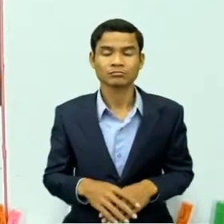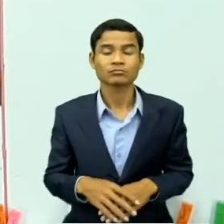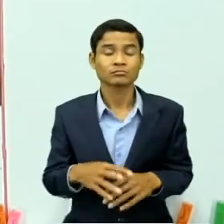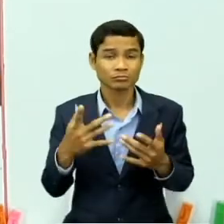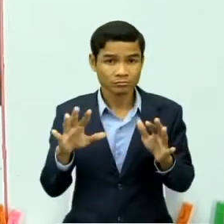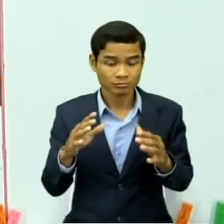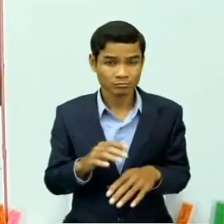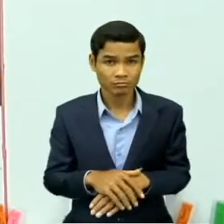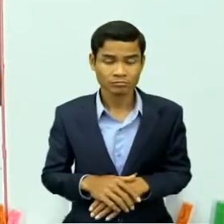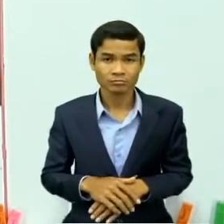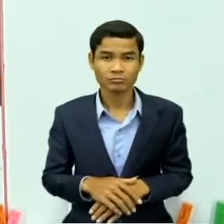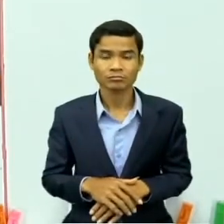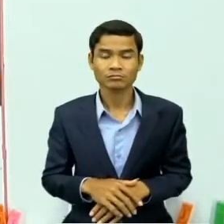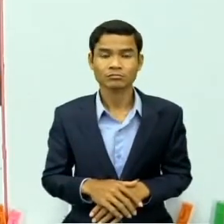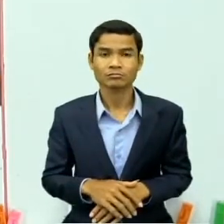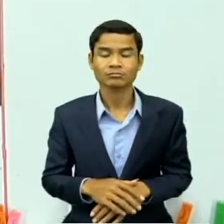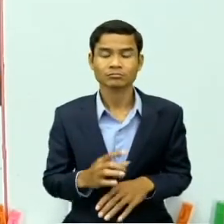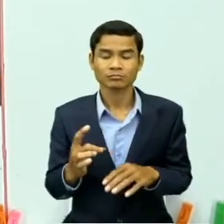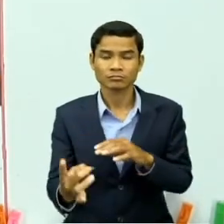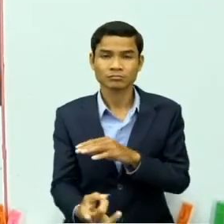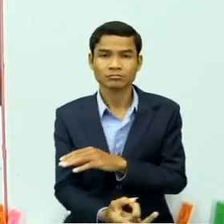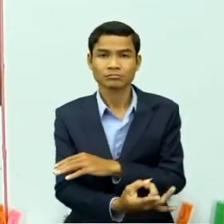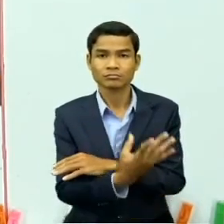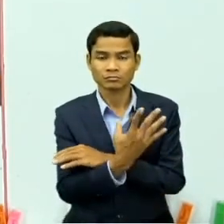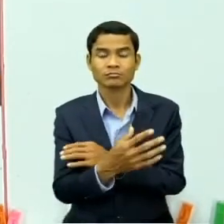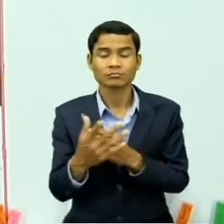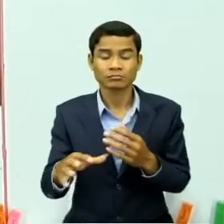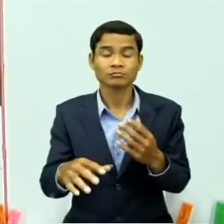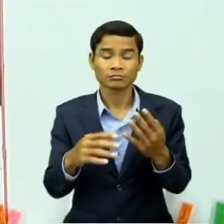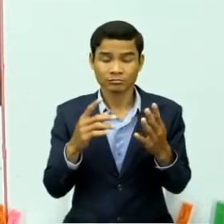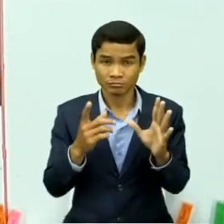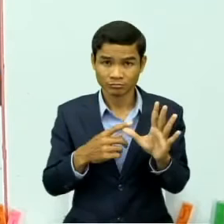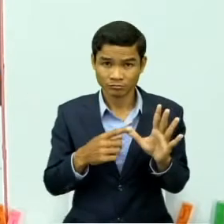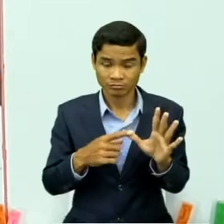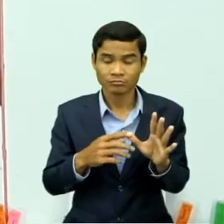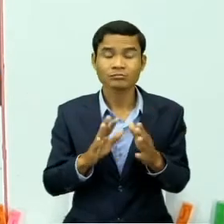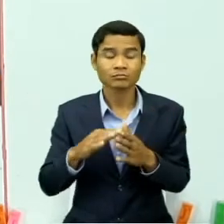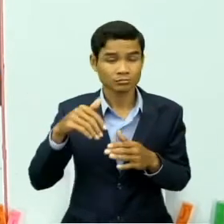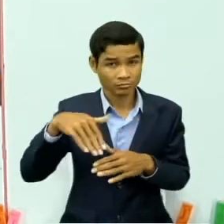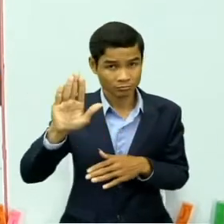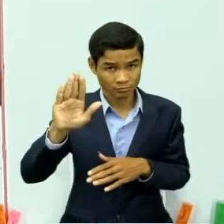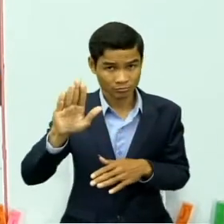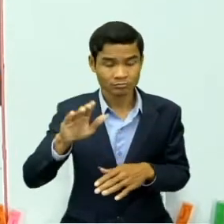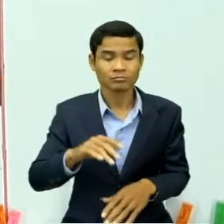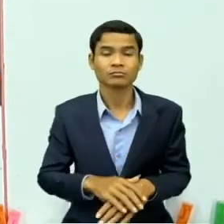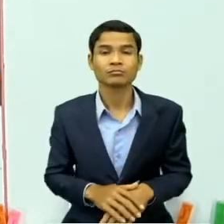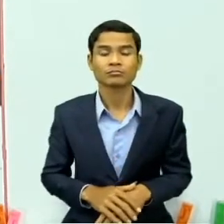nơi con chà cứ miên pía tẩu